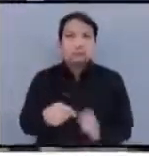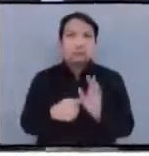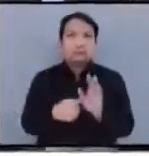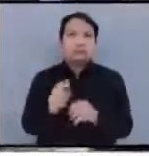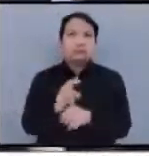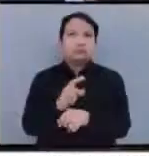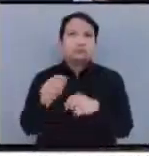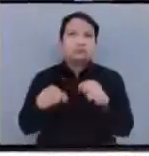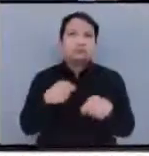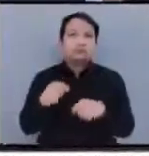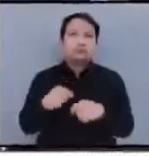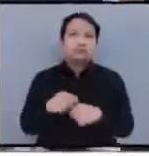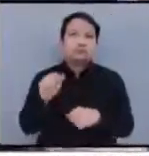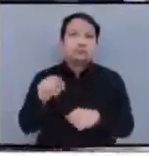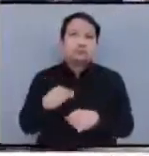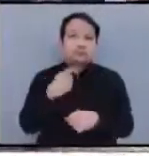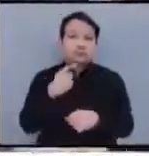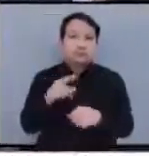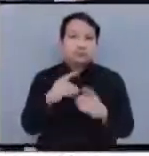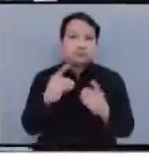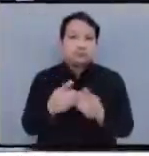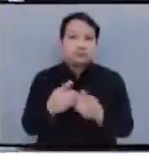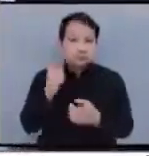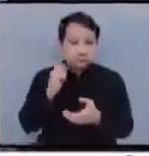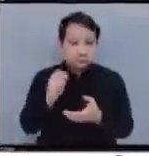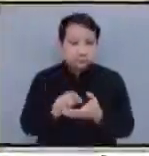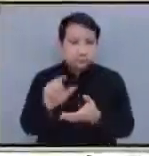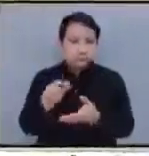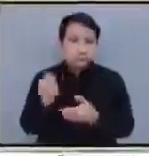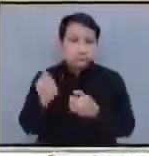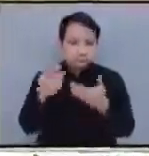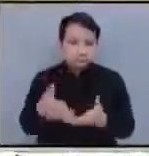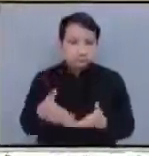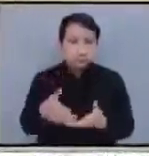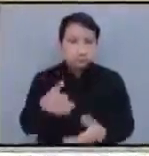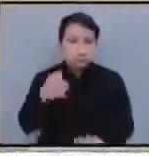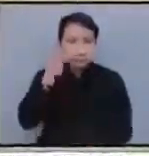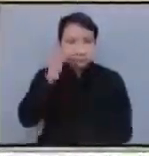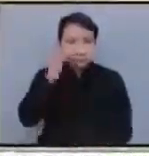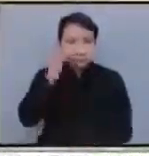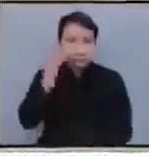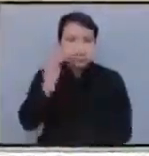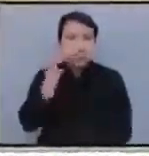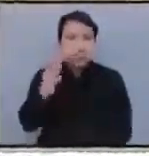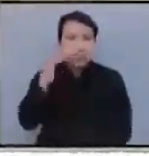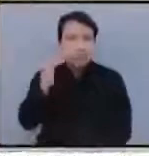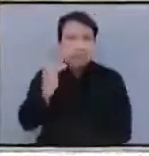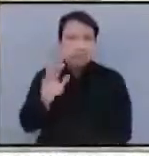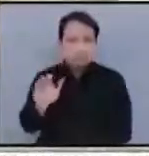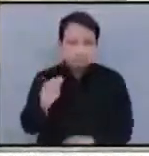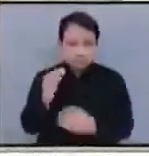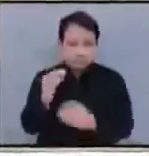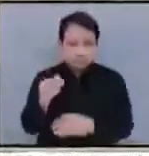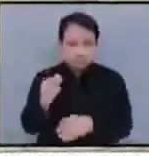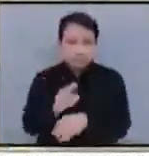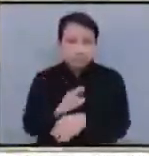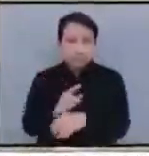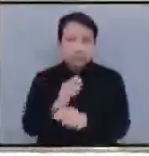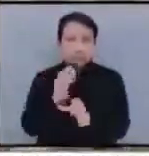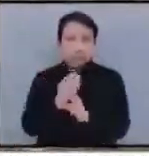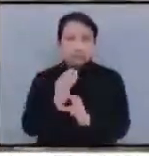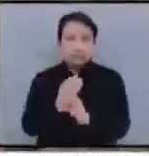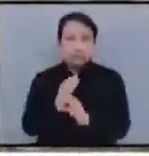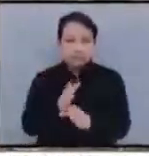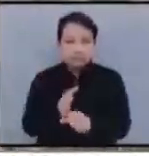bisikleta. Ayon kay DepEd Undersecretary for Administration Chris Ablan, layo nito na limitahan ang paggamit ng sasakyan patungo sa